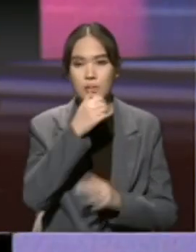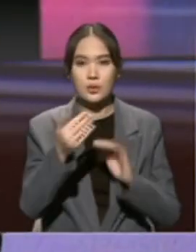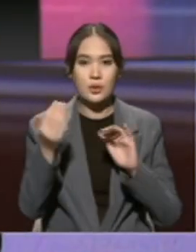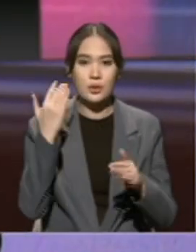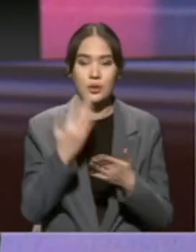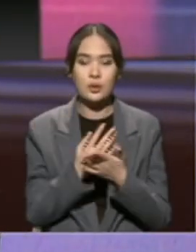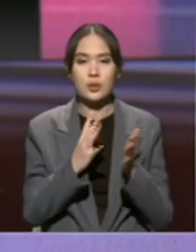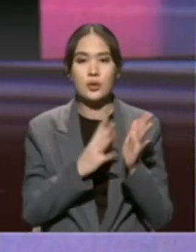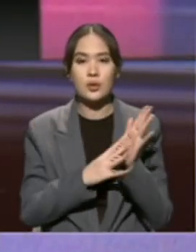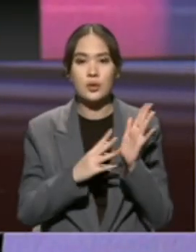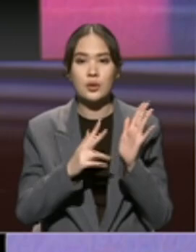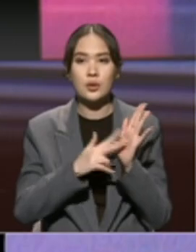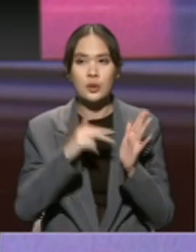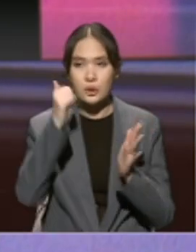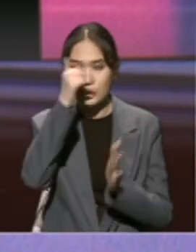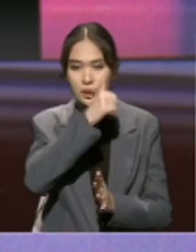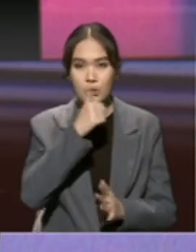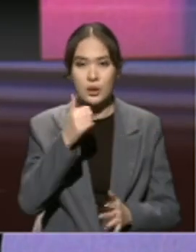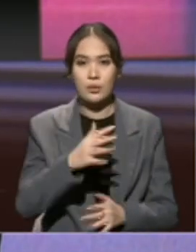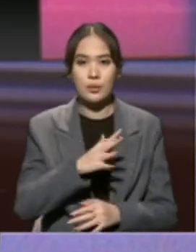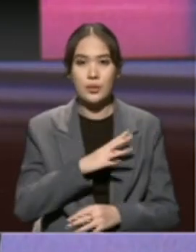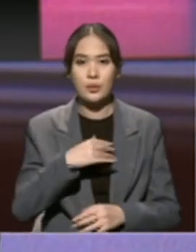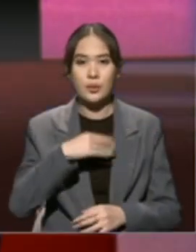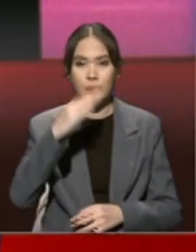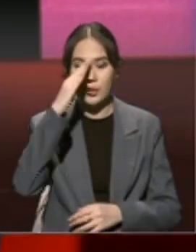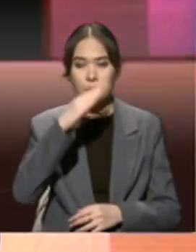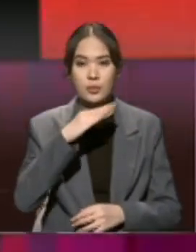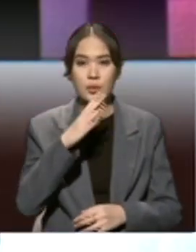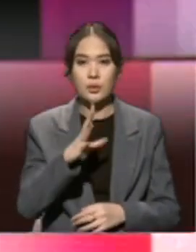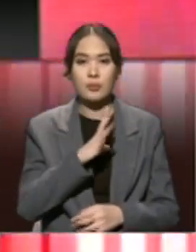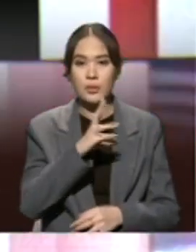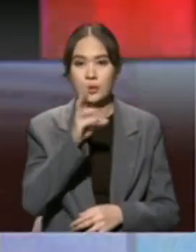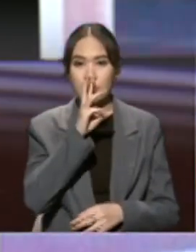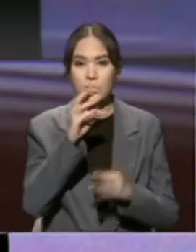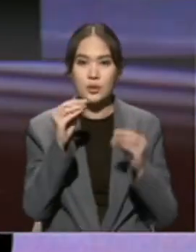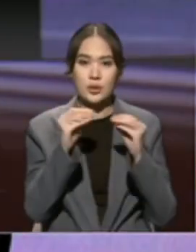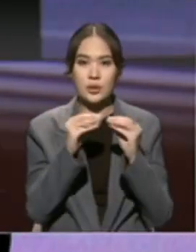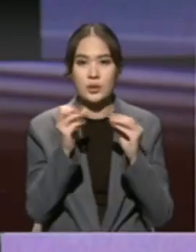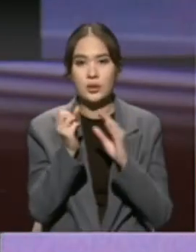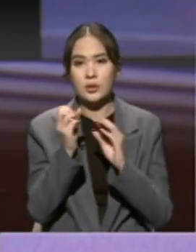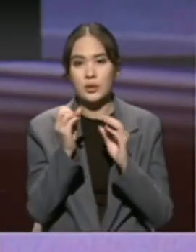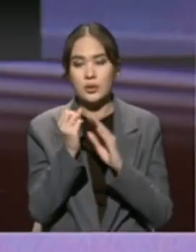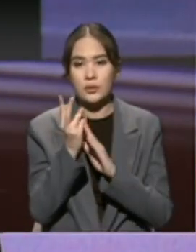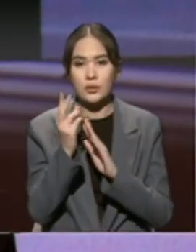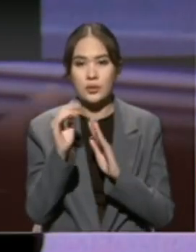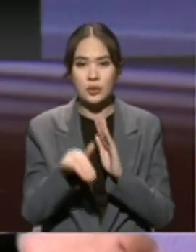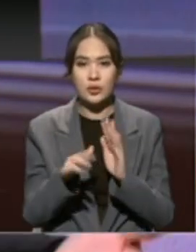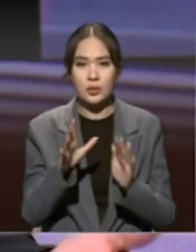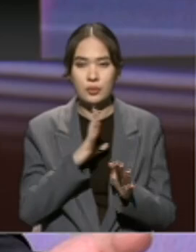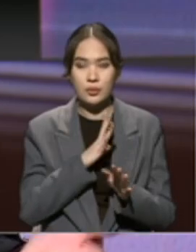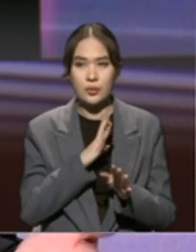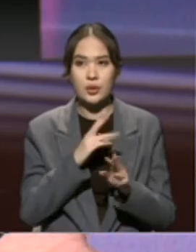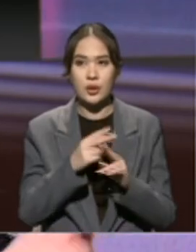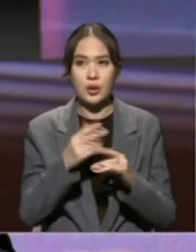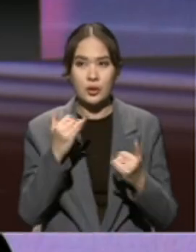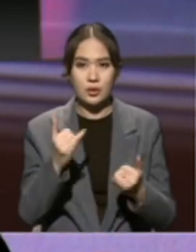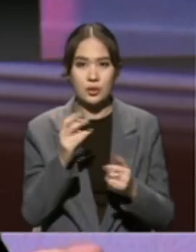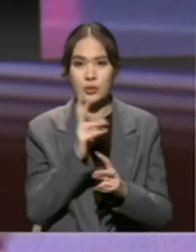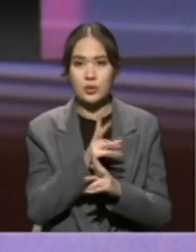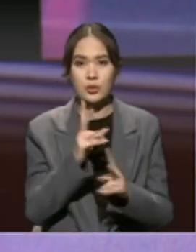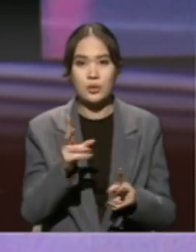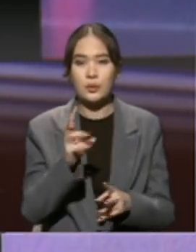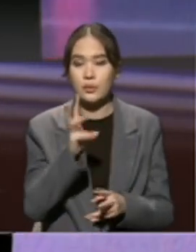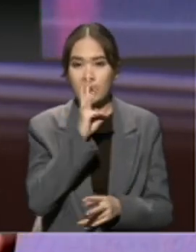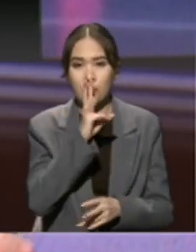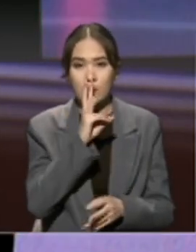жыл айлық қандай болды? Мен білемін, 98 жылы әкемнің айлығы 10-12 мың ғана еді, кәдімгі таңнан кешке дейін. Қазір ешкім ол айлықта жұмыс жасап жүрген